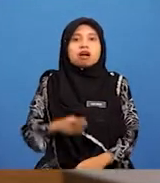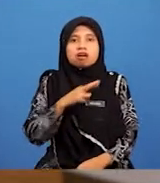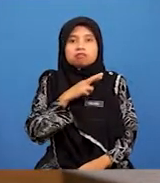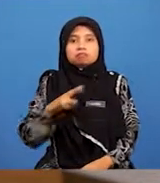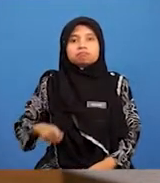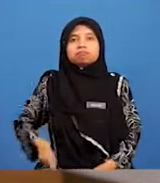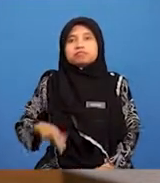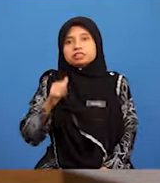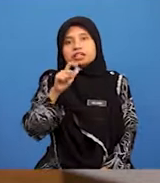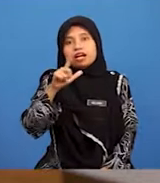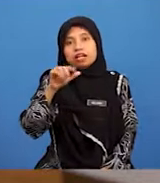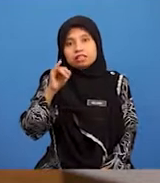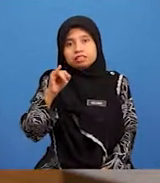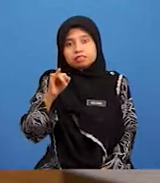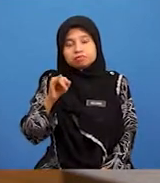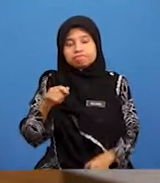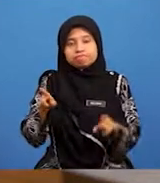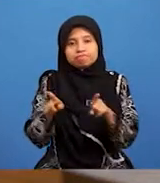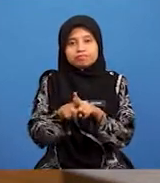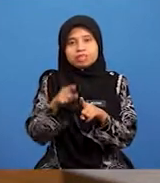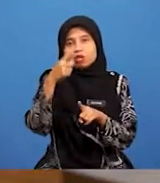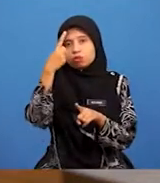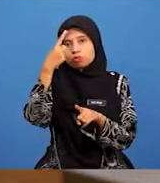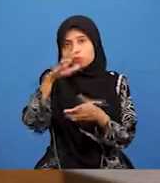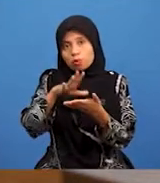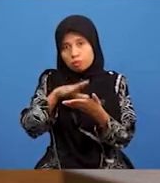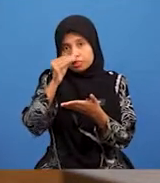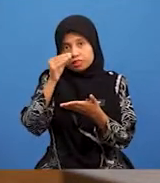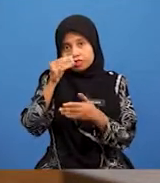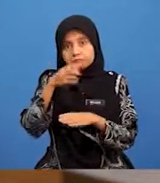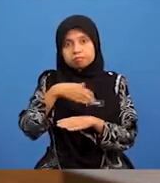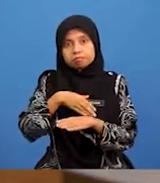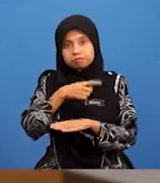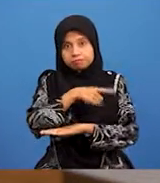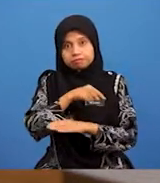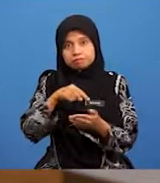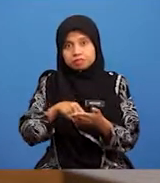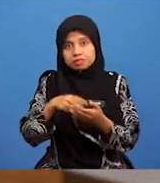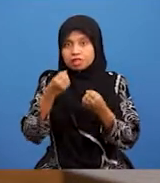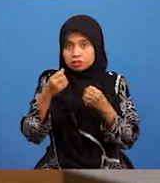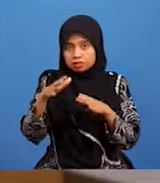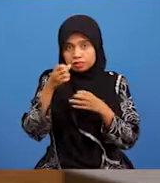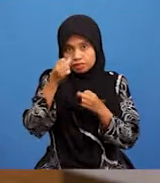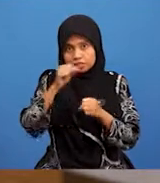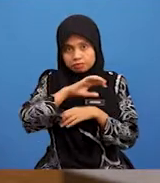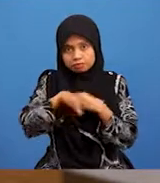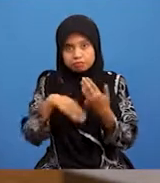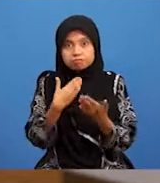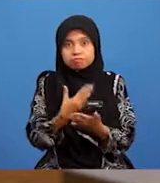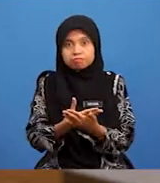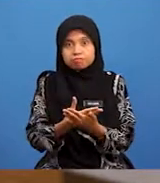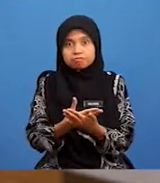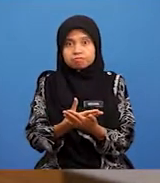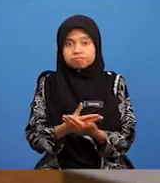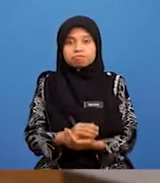Lumpur akan bersiaran bersama anda untuk pembelajaran pada hari ini. Sudah bersediakah semuanya?